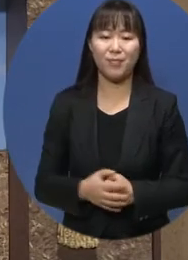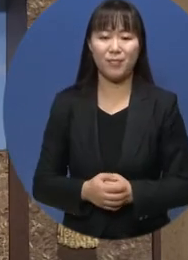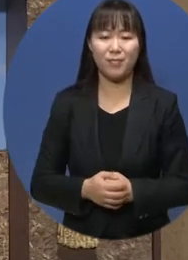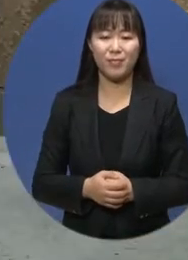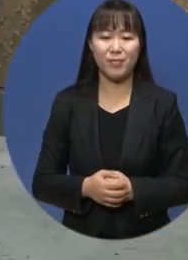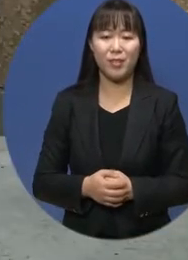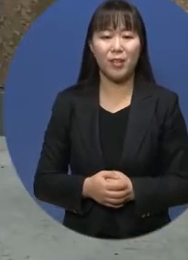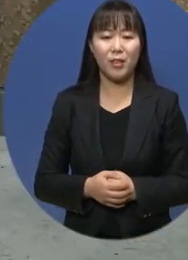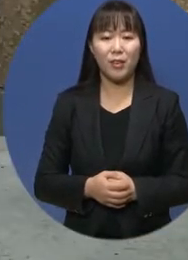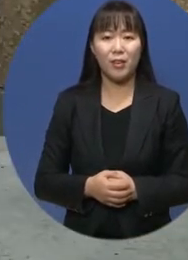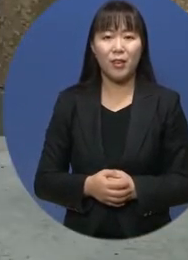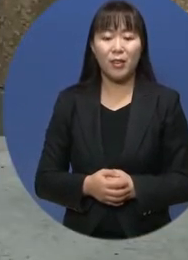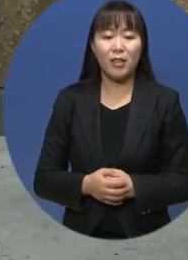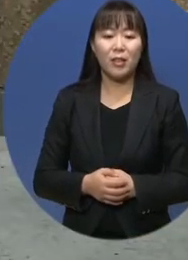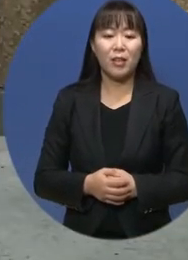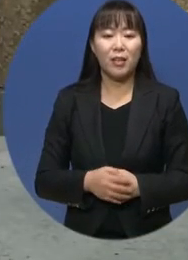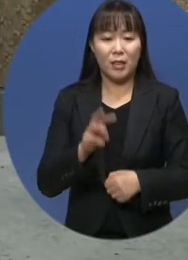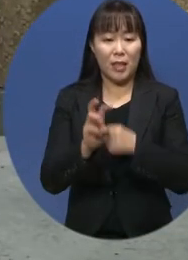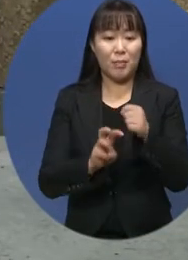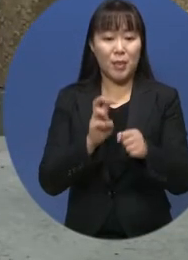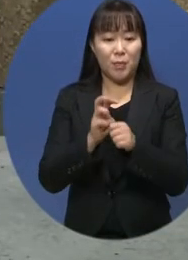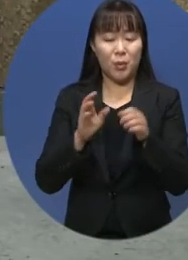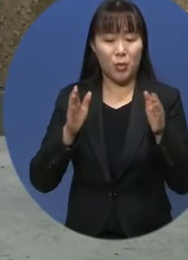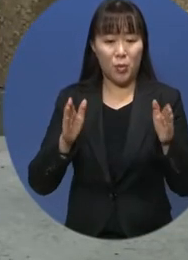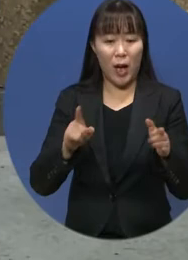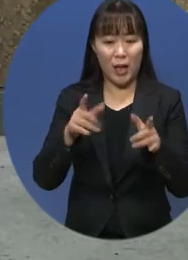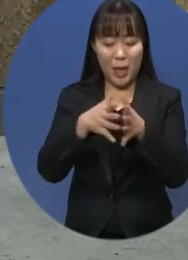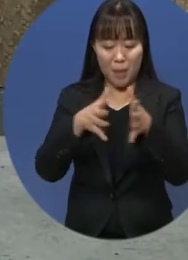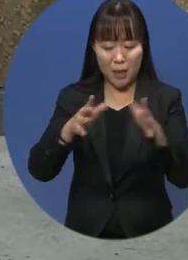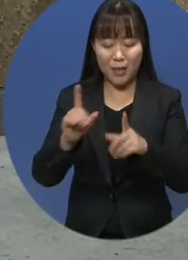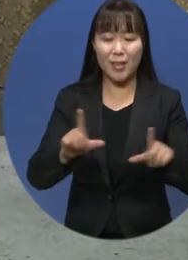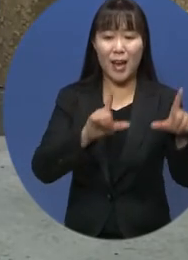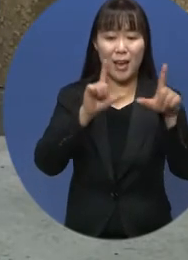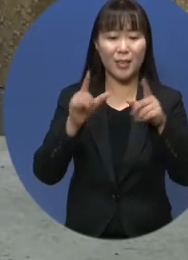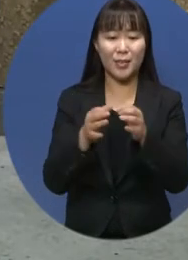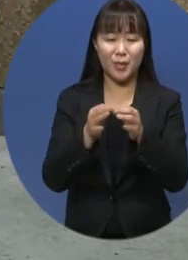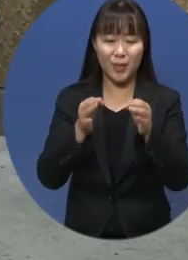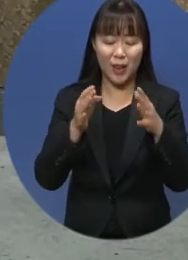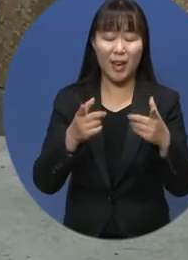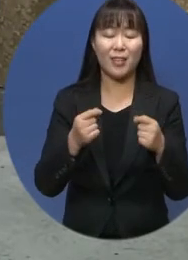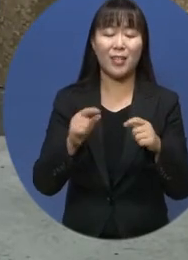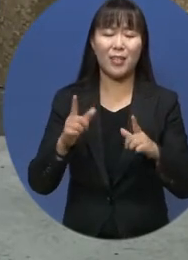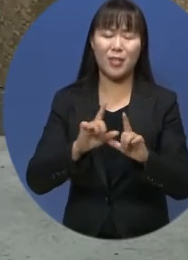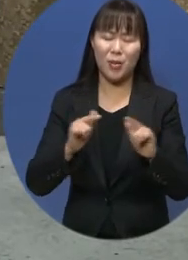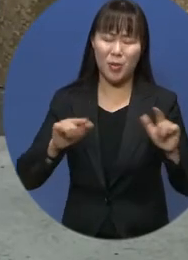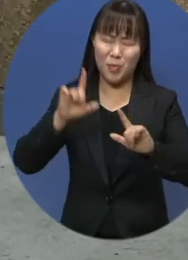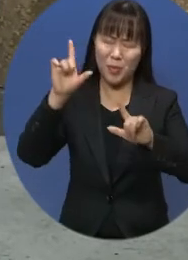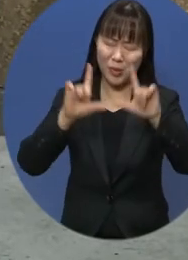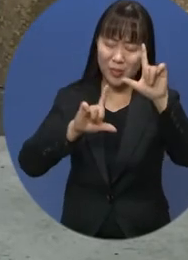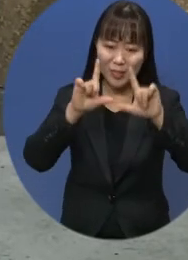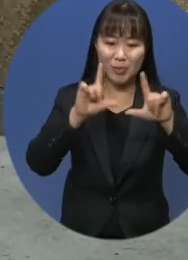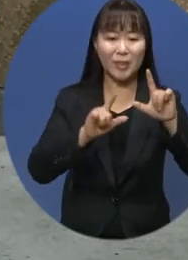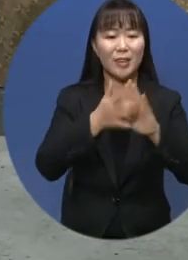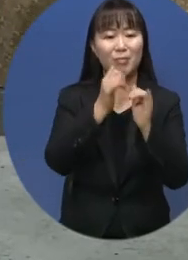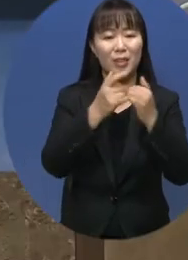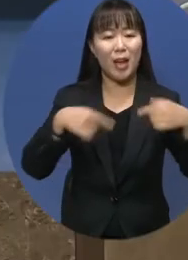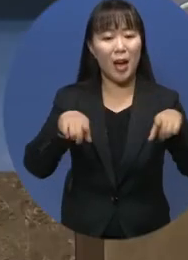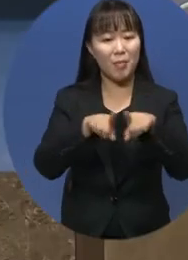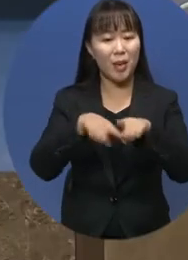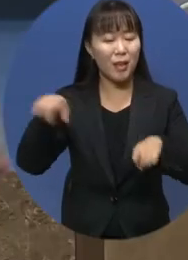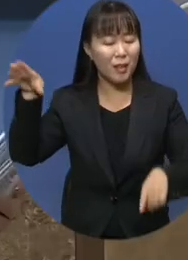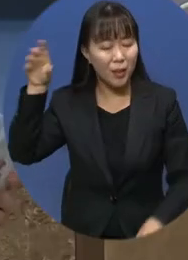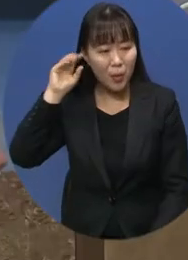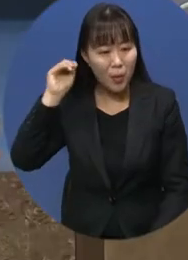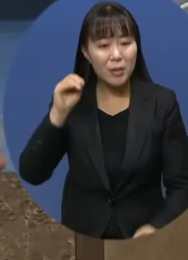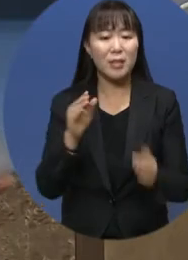그러니까 이 30년을 구리시에 한 아파트에서 살아 오시면서 이렇게 또 곳이 의 여러 모습들을 의심 이제 가까이에서 들으면서